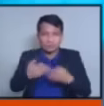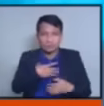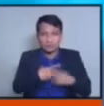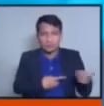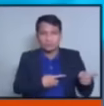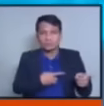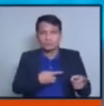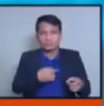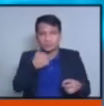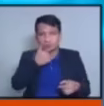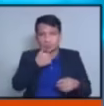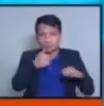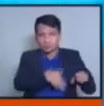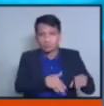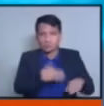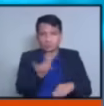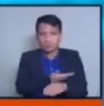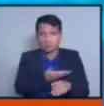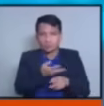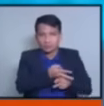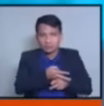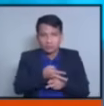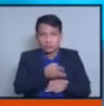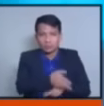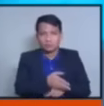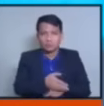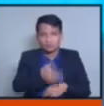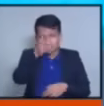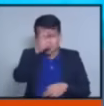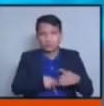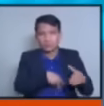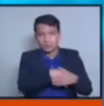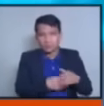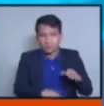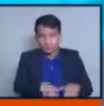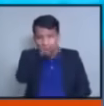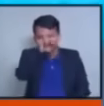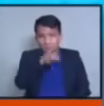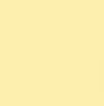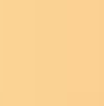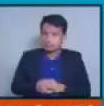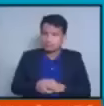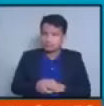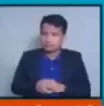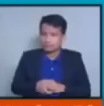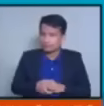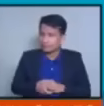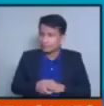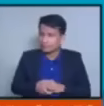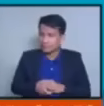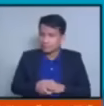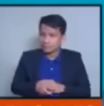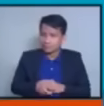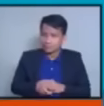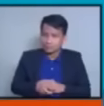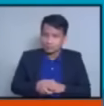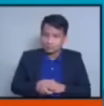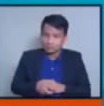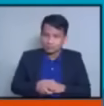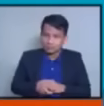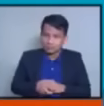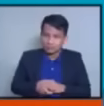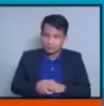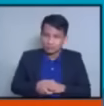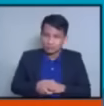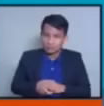bata? Parang inalagaan mo na rin yan ha. Ano yan, manok? Pinalaki mo lang bago kainin? Tatay? Opo, opo. Pwede okay.